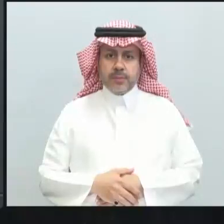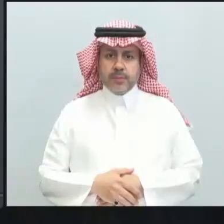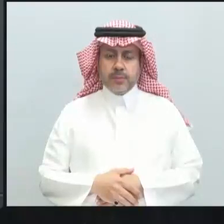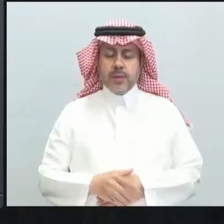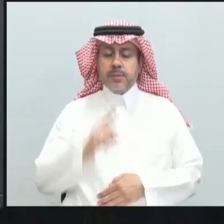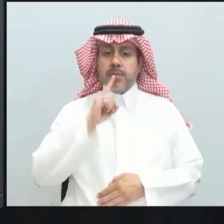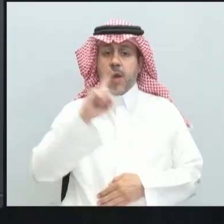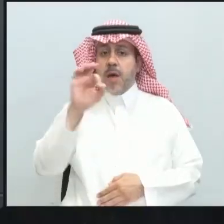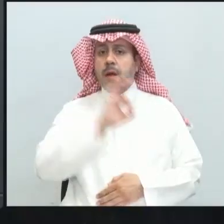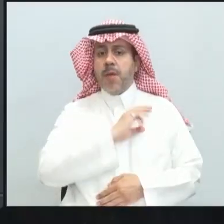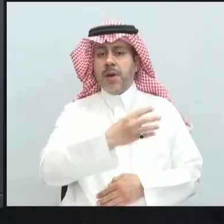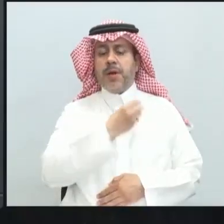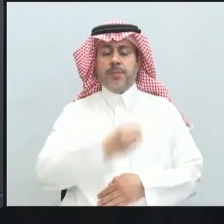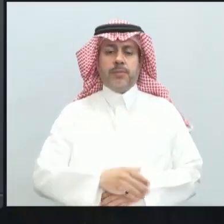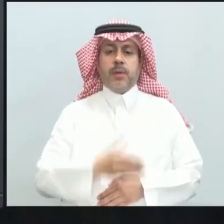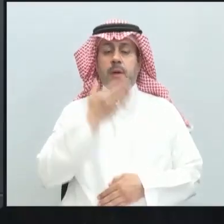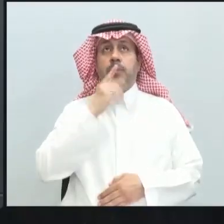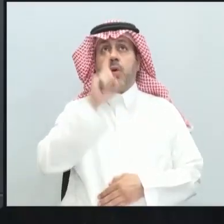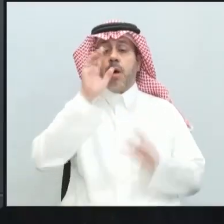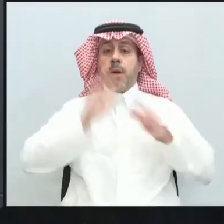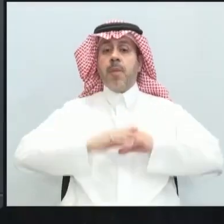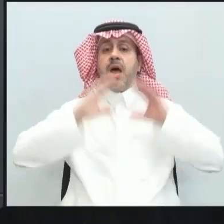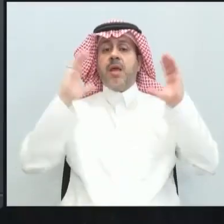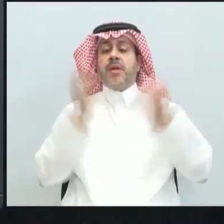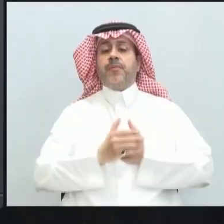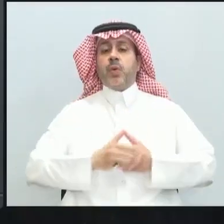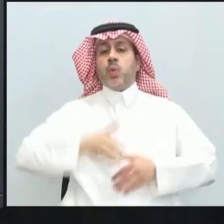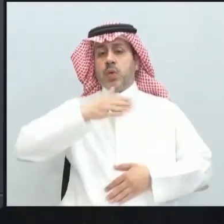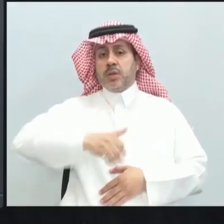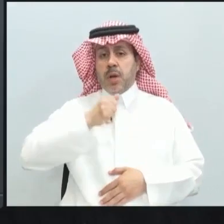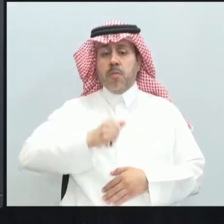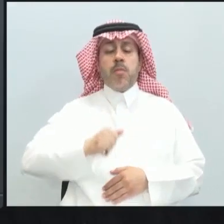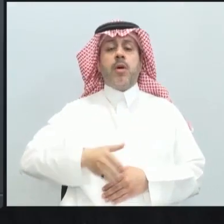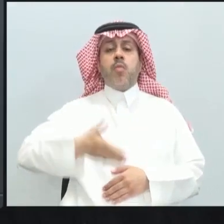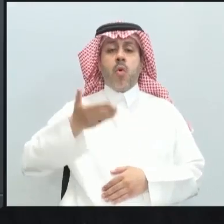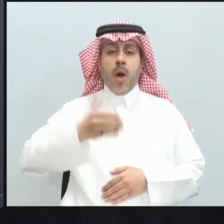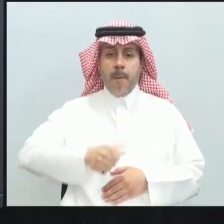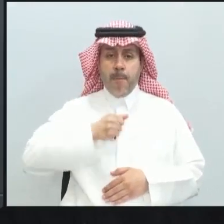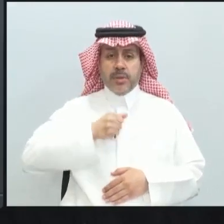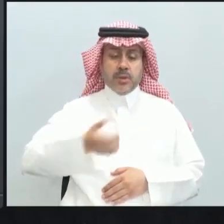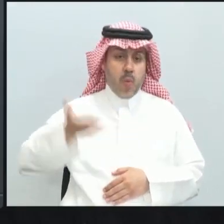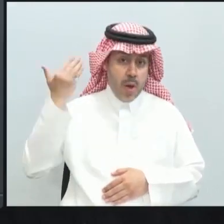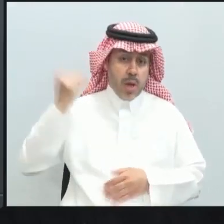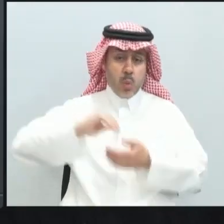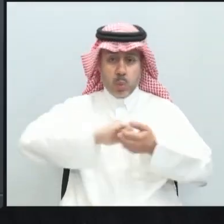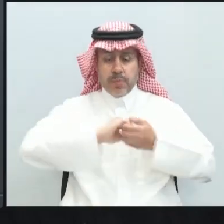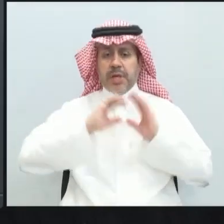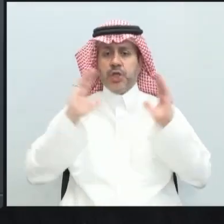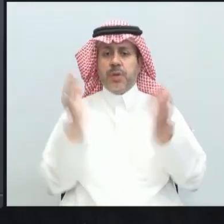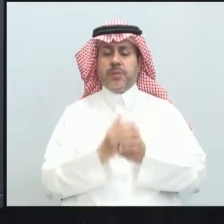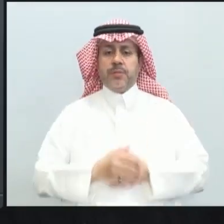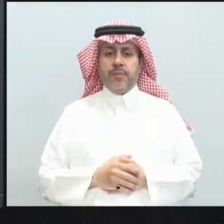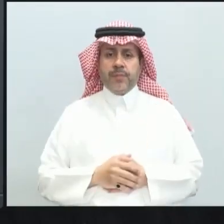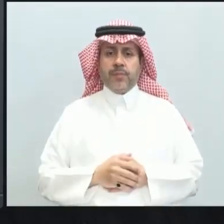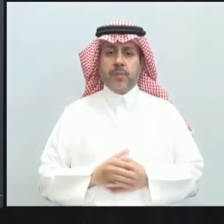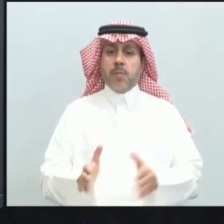بسم الله الرحمن الرحيم الحمد لله رب العالمين وصلى الله وسلم وبارك على نبينا محمد وعلى اله وصحبه اجمعين